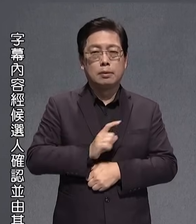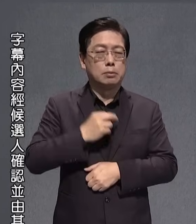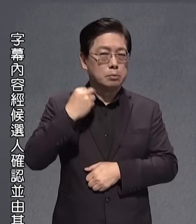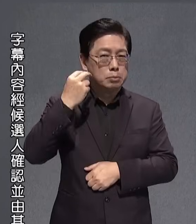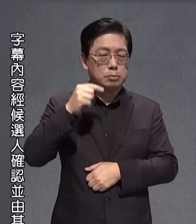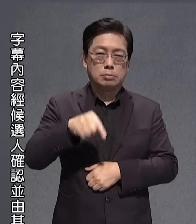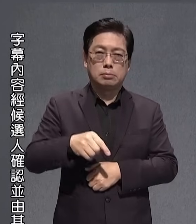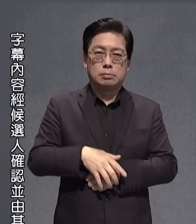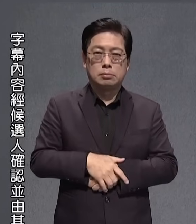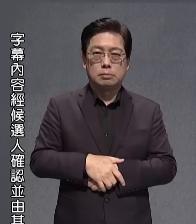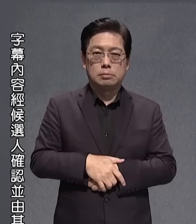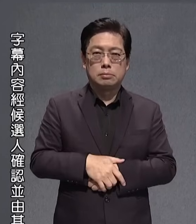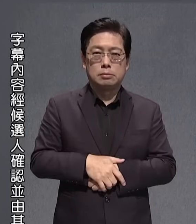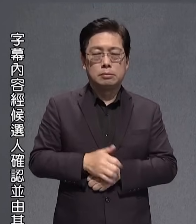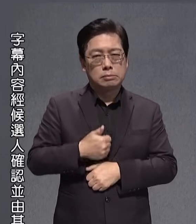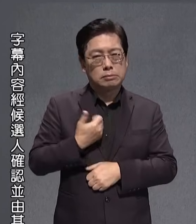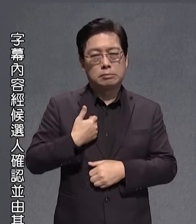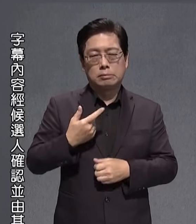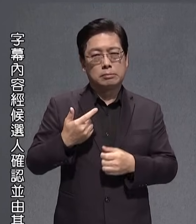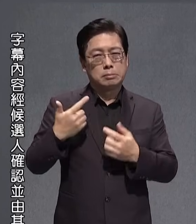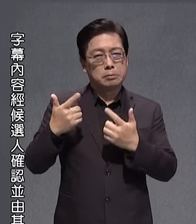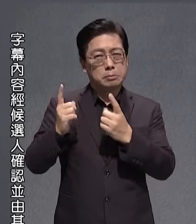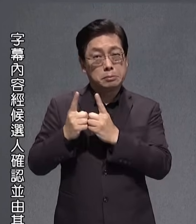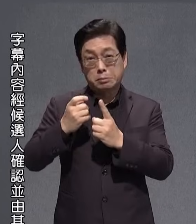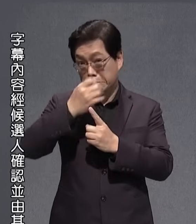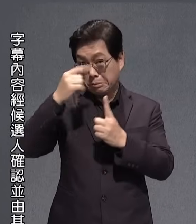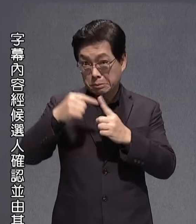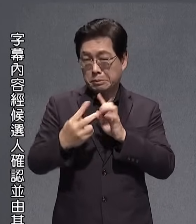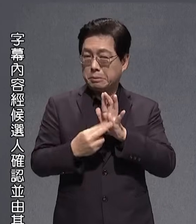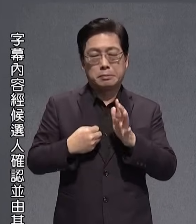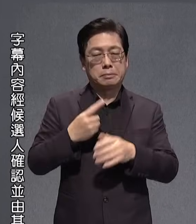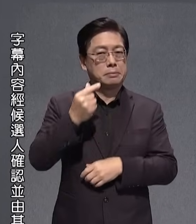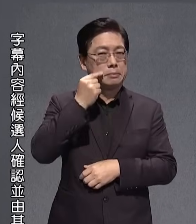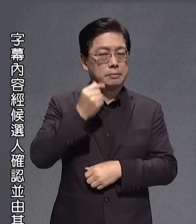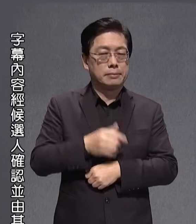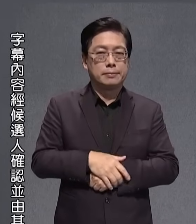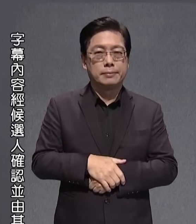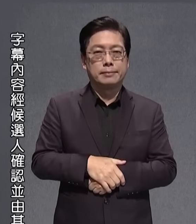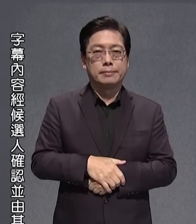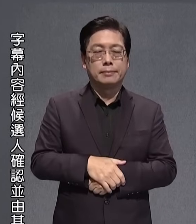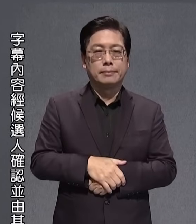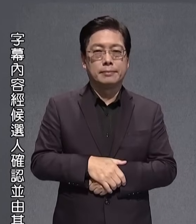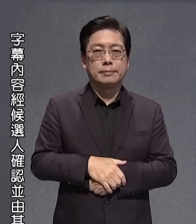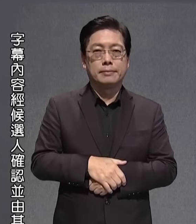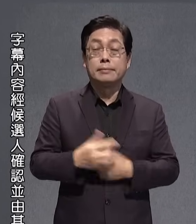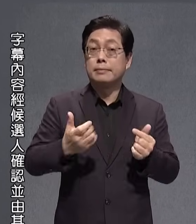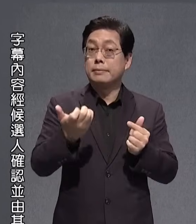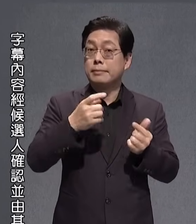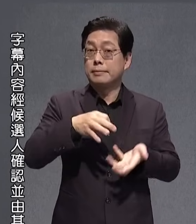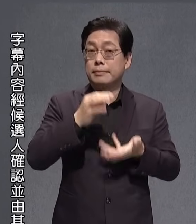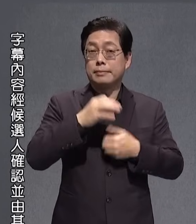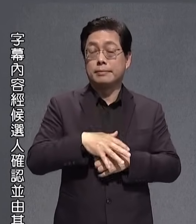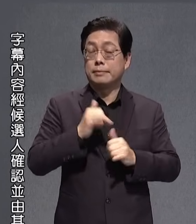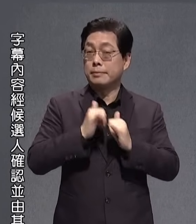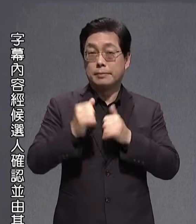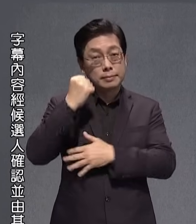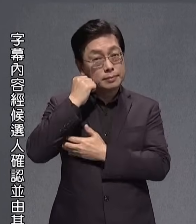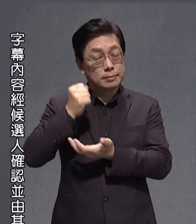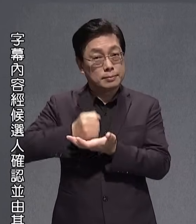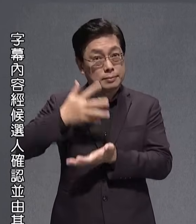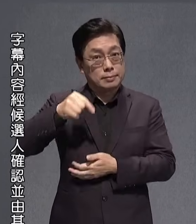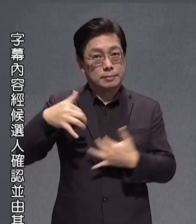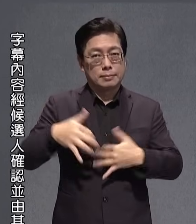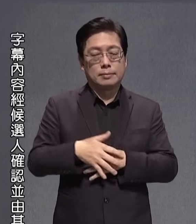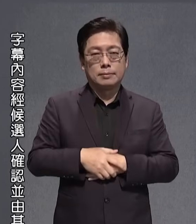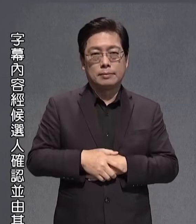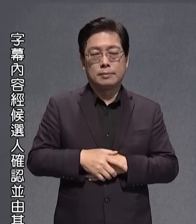这样的是没有办法对年轻人能够交代。尤其你刚刚讲社会住宅，我